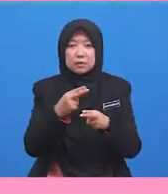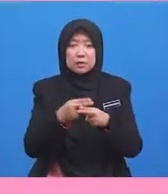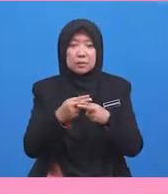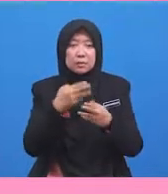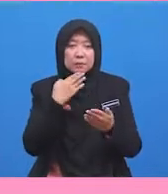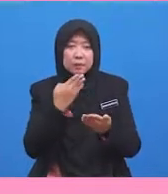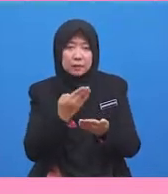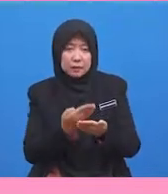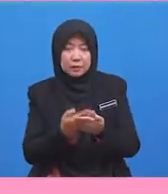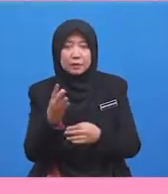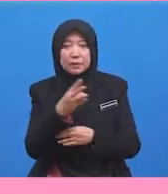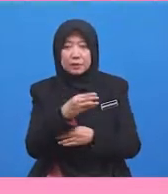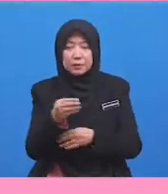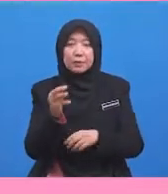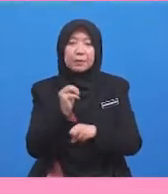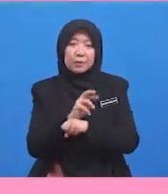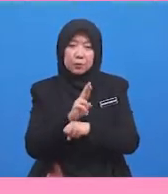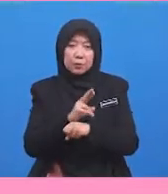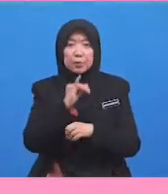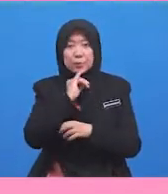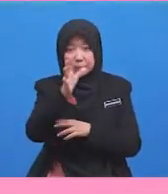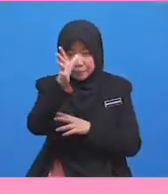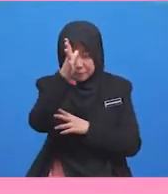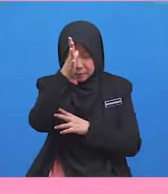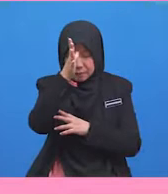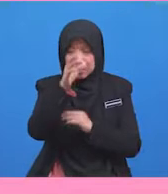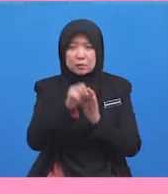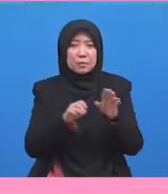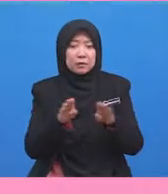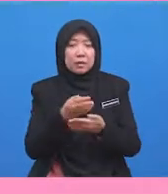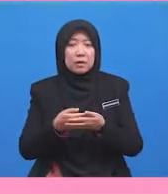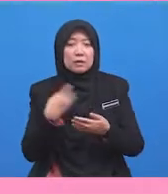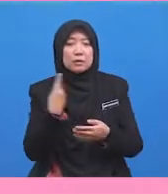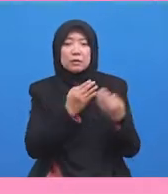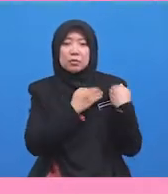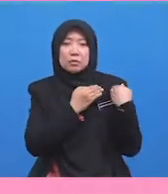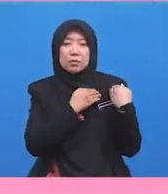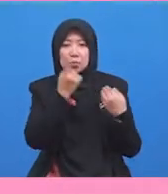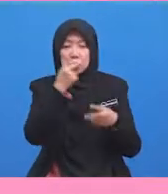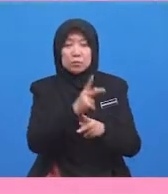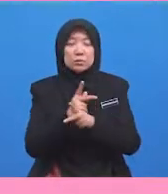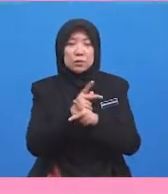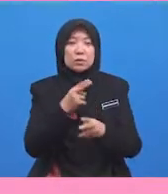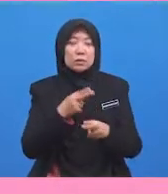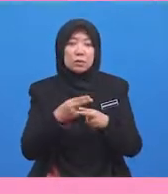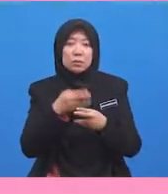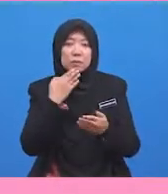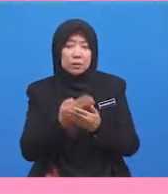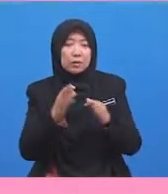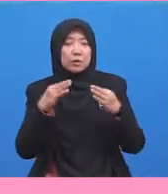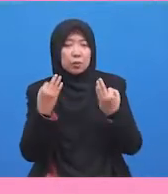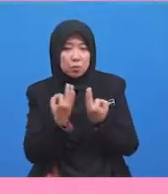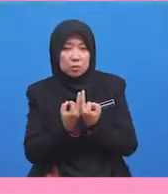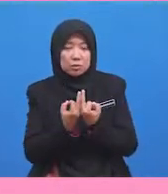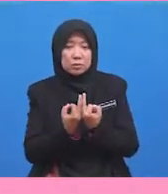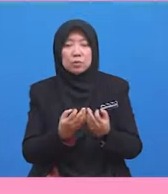baik dan Marwah ibubapa sebagai anak kita bertanggung jawab menjaga nama baik keluarga